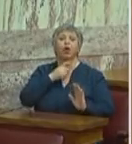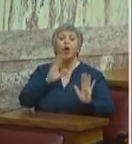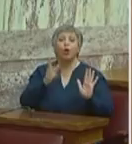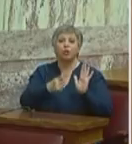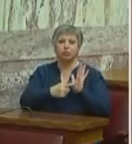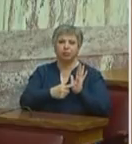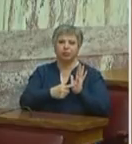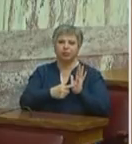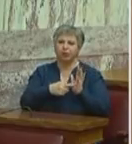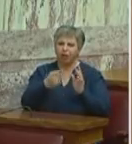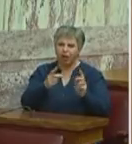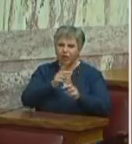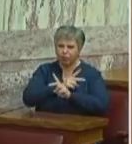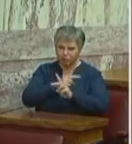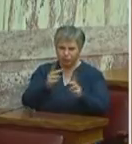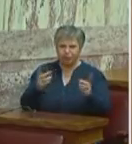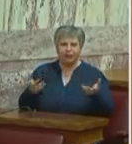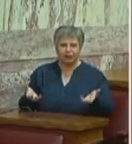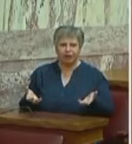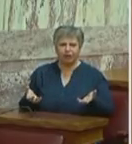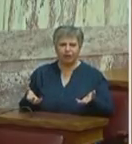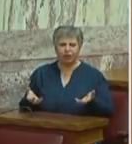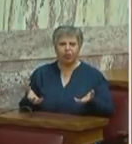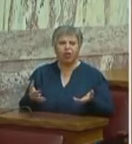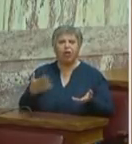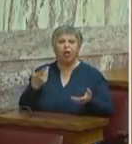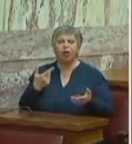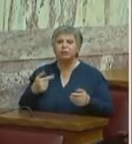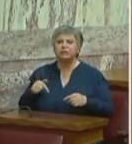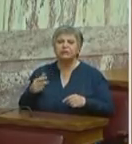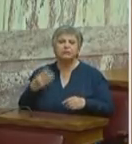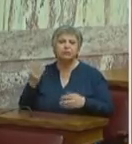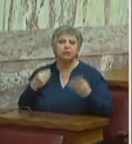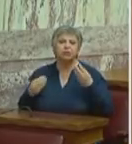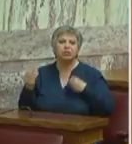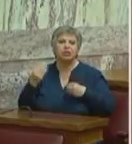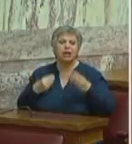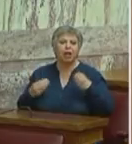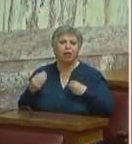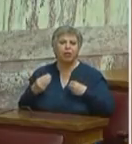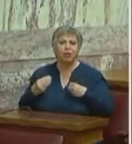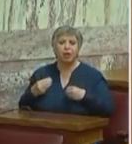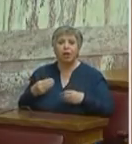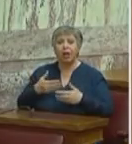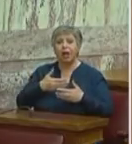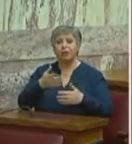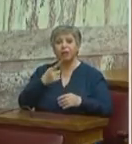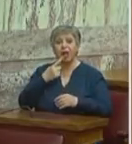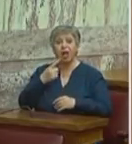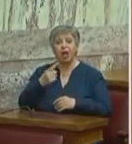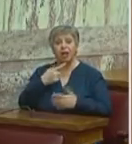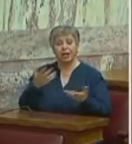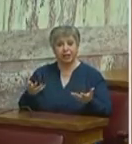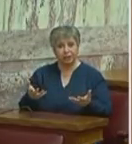θέση, ποιο είναι το αντίθετο επιχείρημα που ακούσαμε σήμερα? Το κοινικό επιχείρημα ότι τα